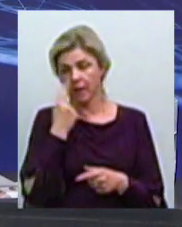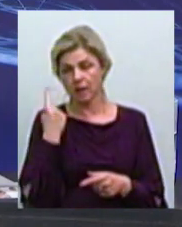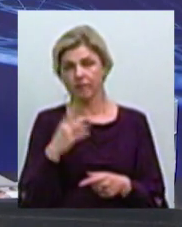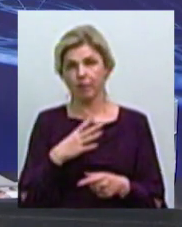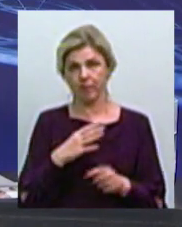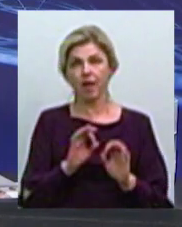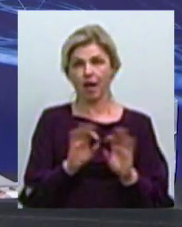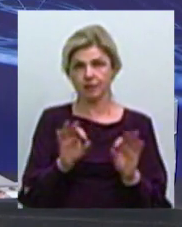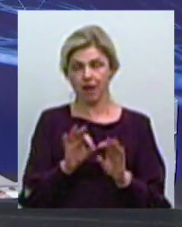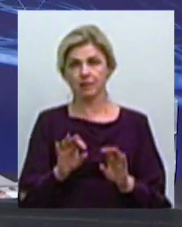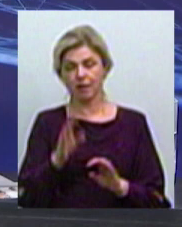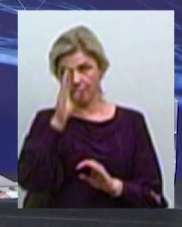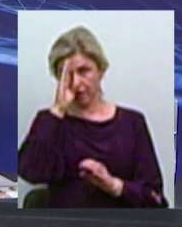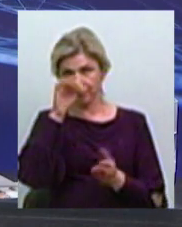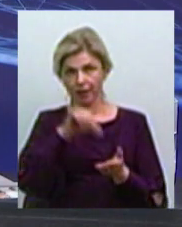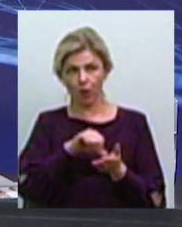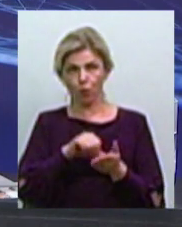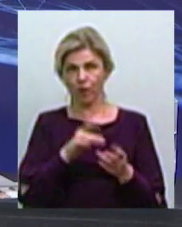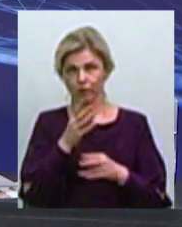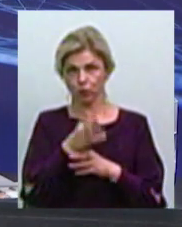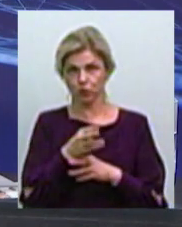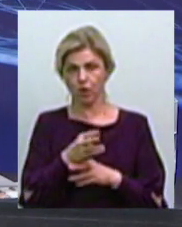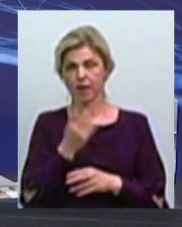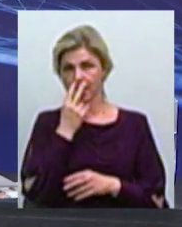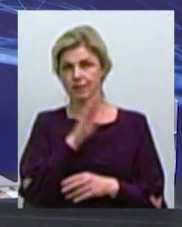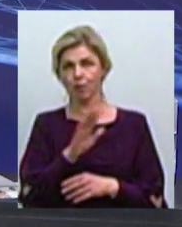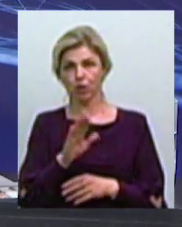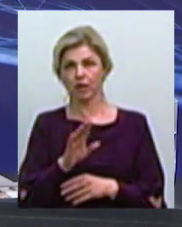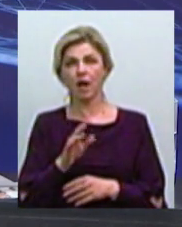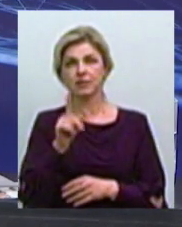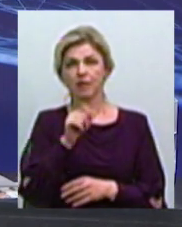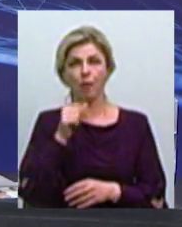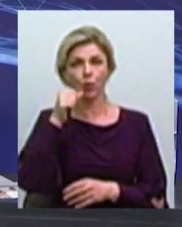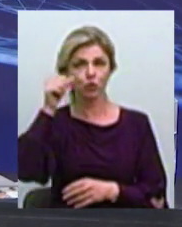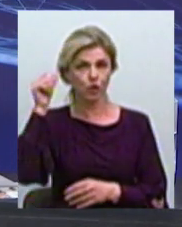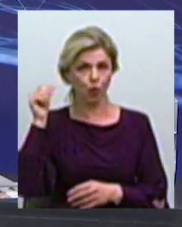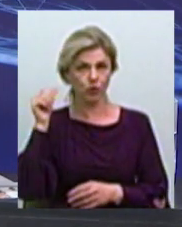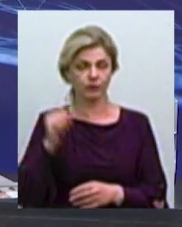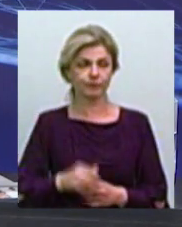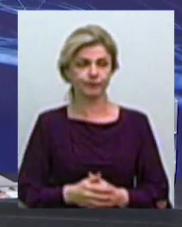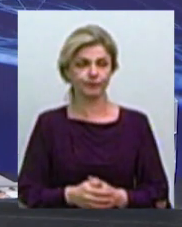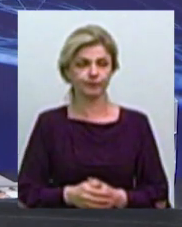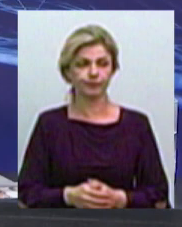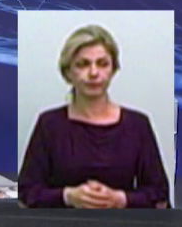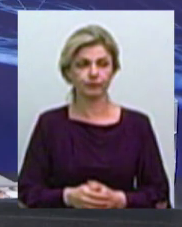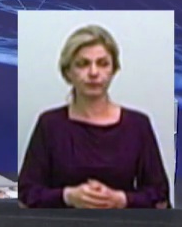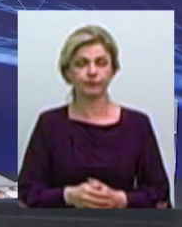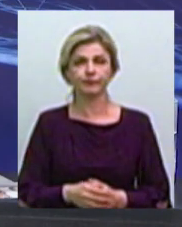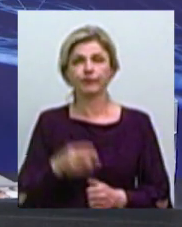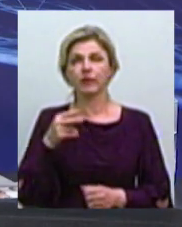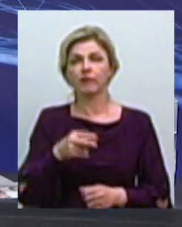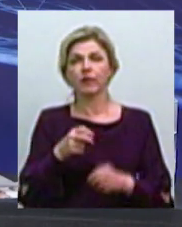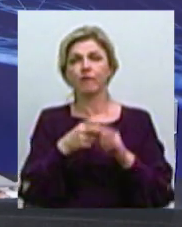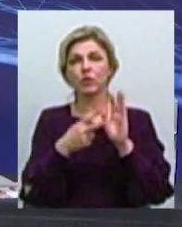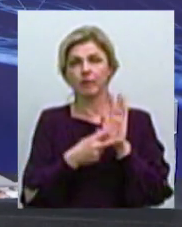героя. Я могу вам сказать, что несмотря ни на что, вот за прошлый год, за 2018 и за